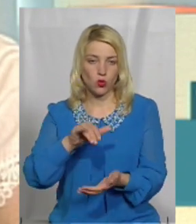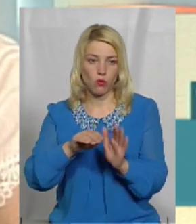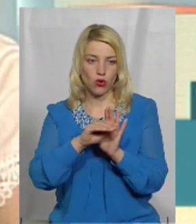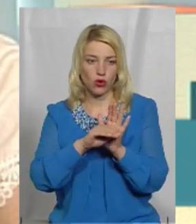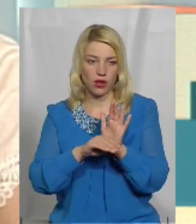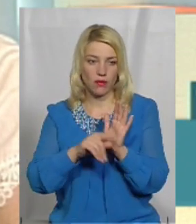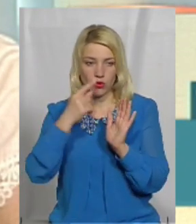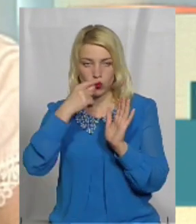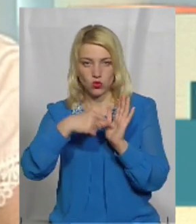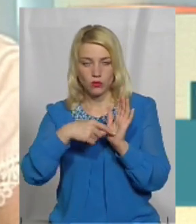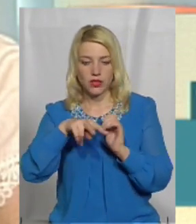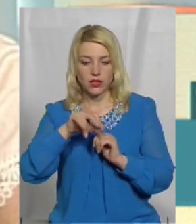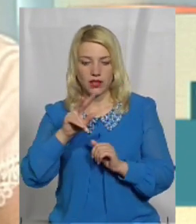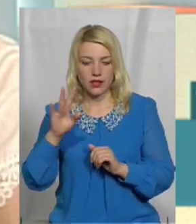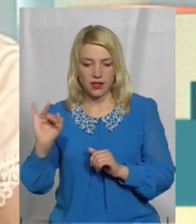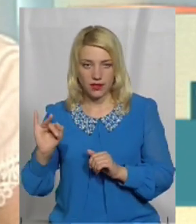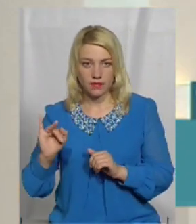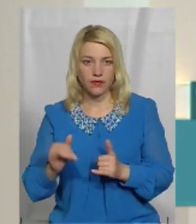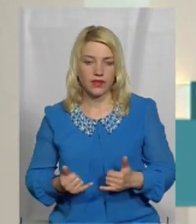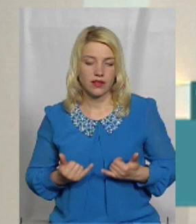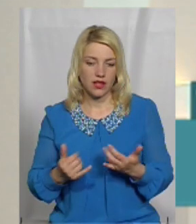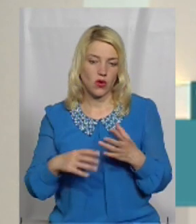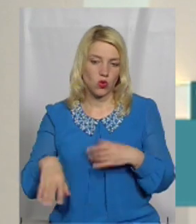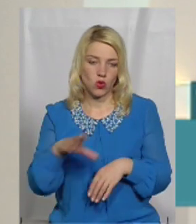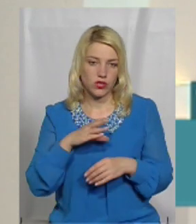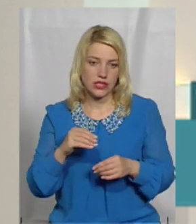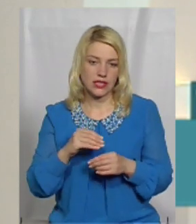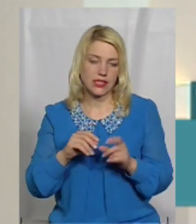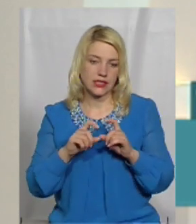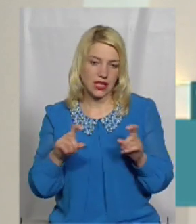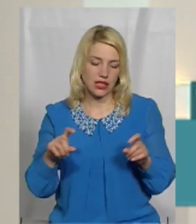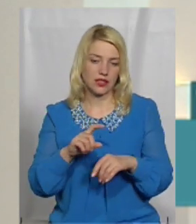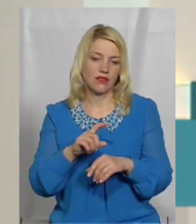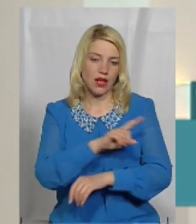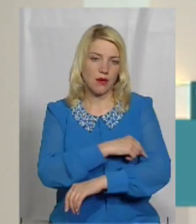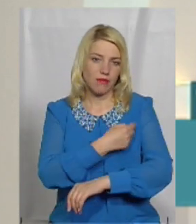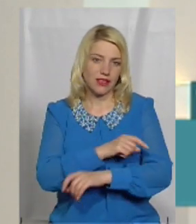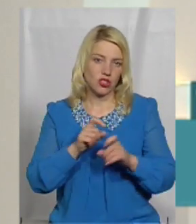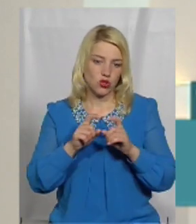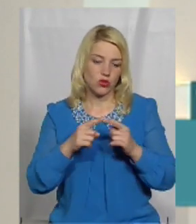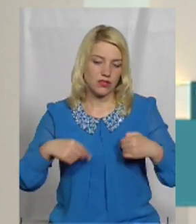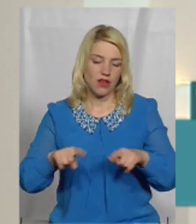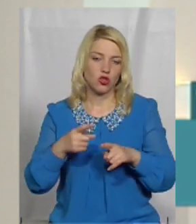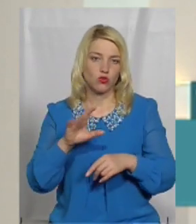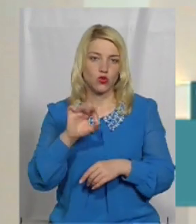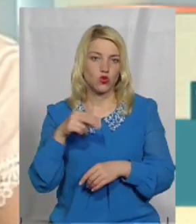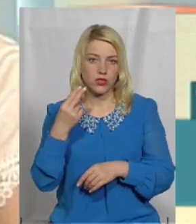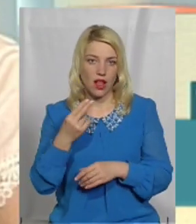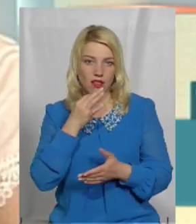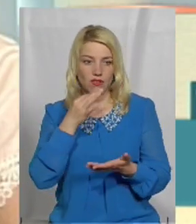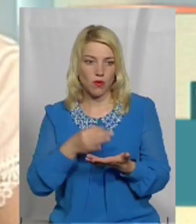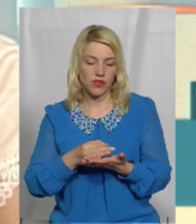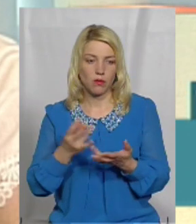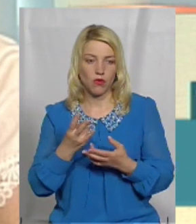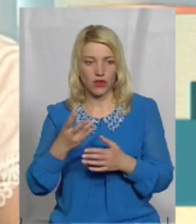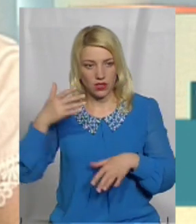програмі «Доступні ліки» усіх закладів аптечної сфери. Адже соціальну відповідальність